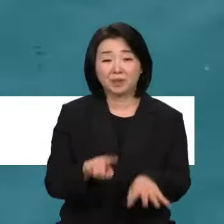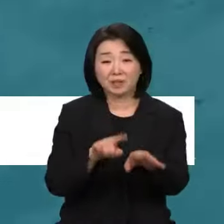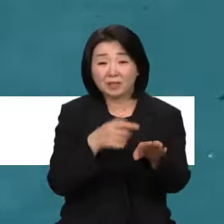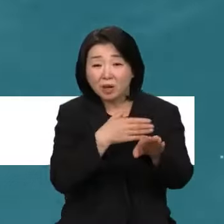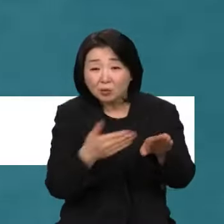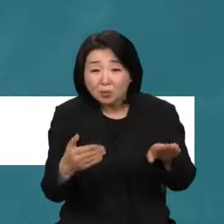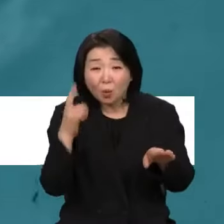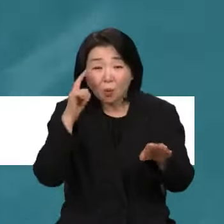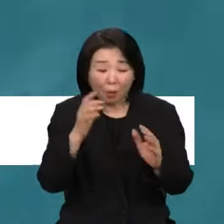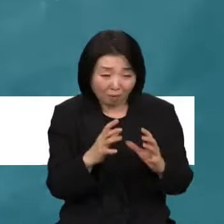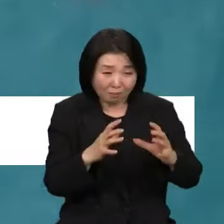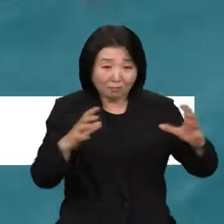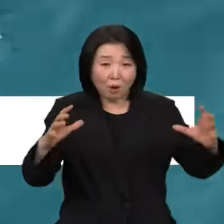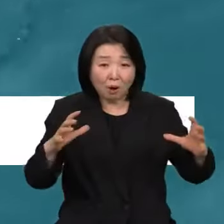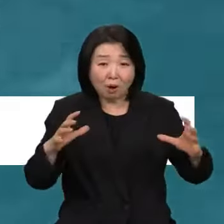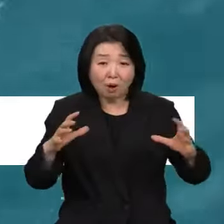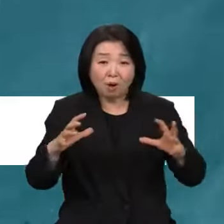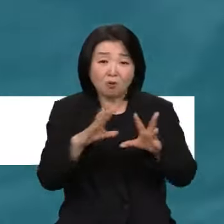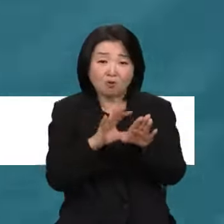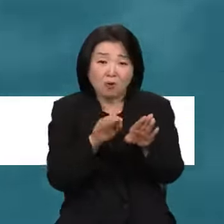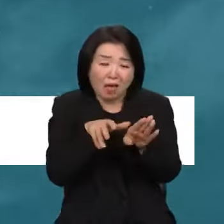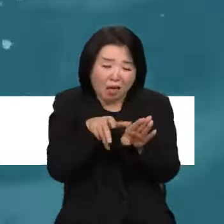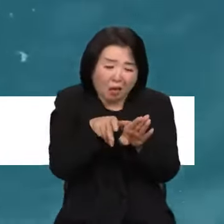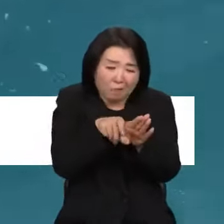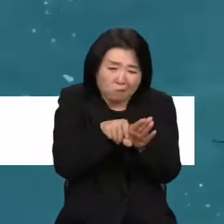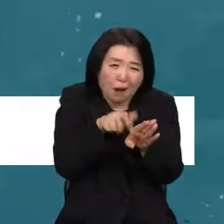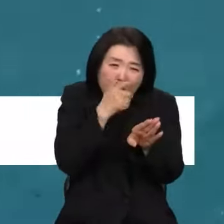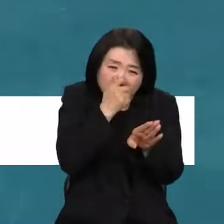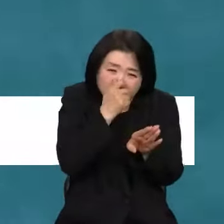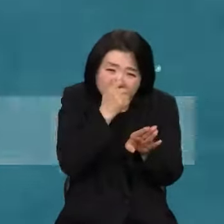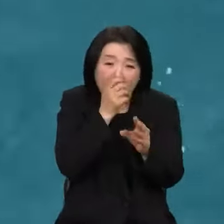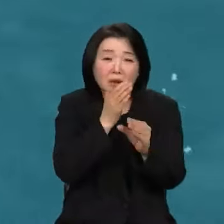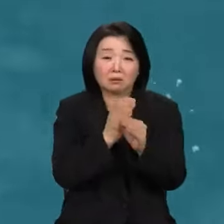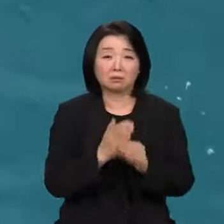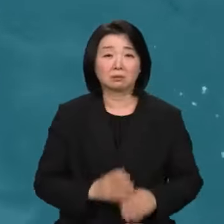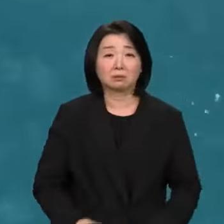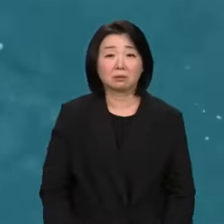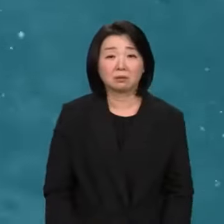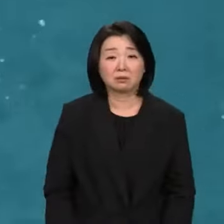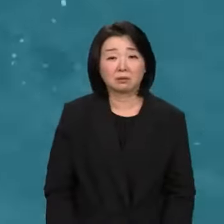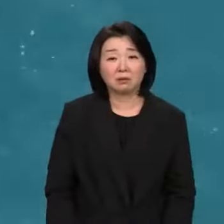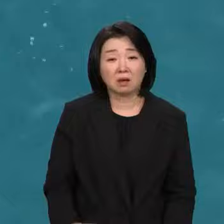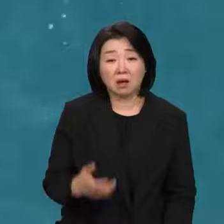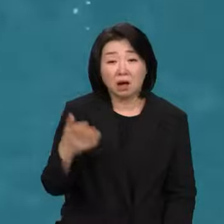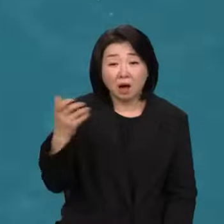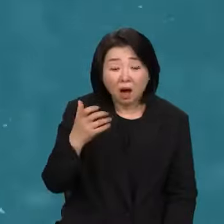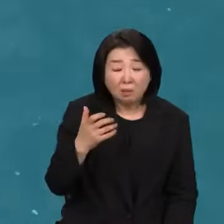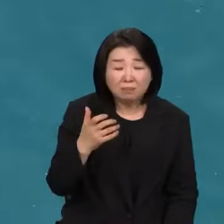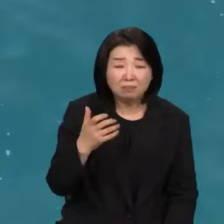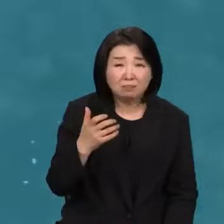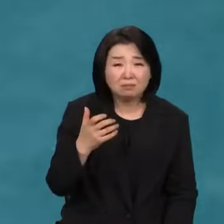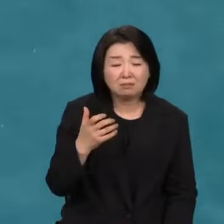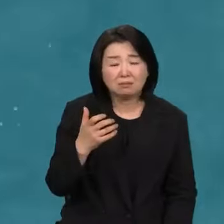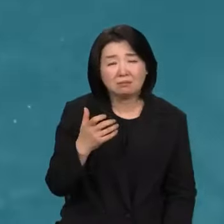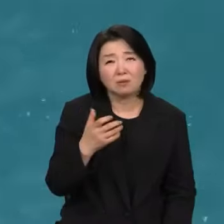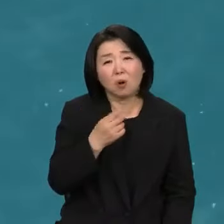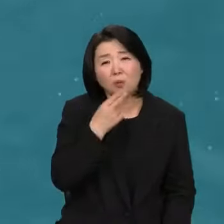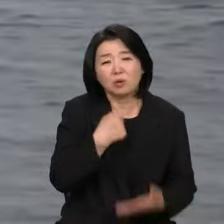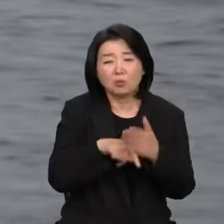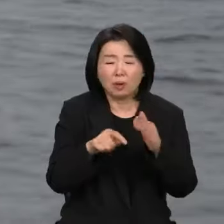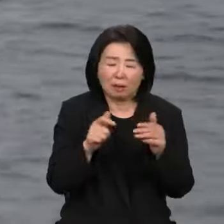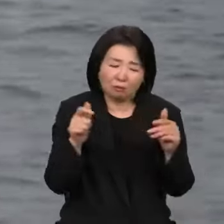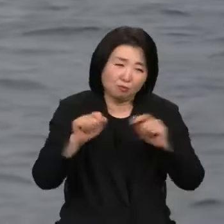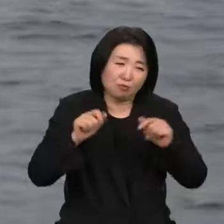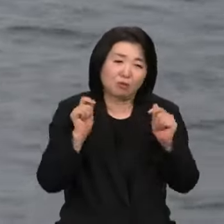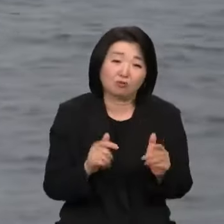종다리 커질수록 그물은 꼬리를 더 옥죄어 왔습니다 덜 아프기 위해 덜 움직였습니다